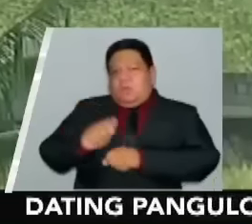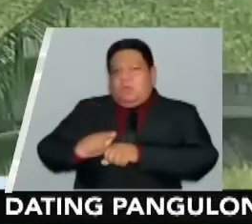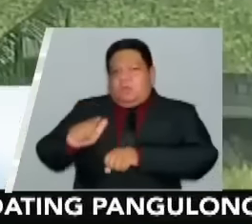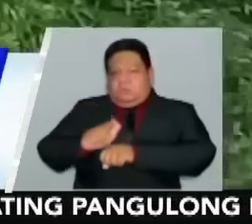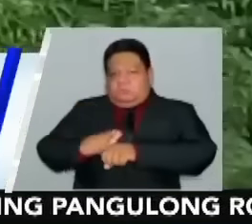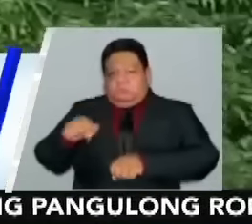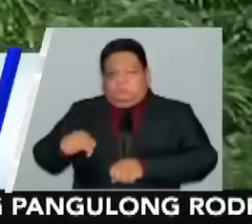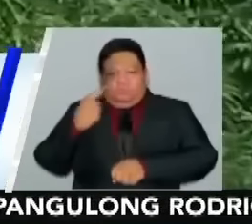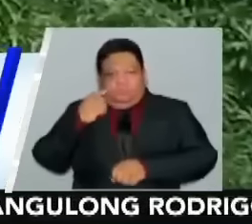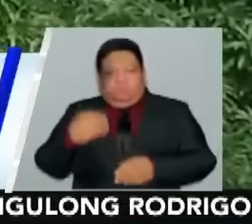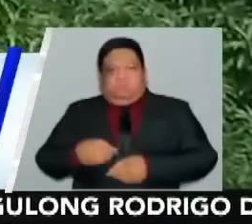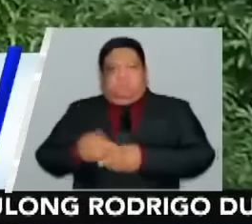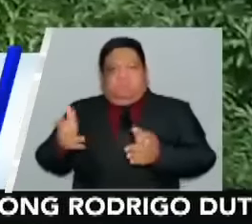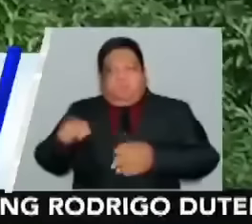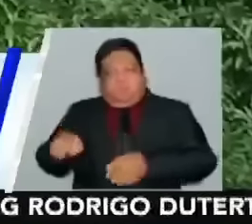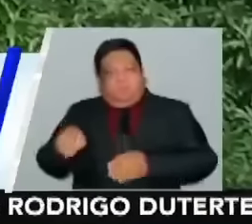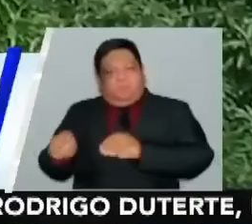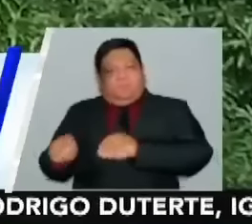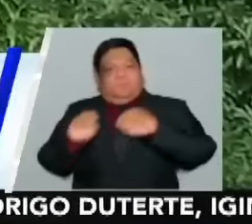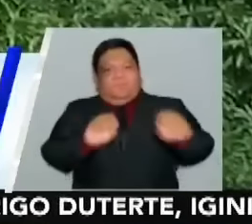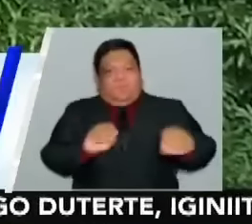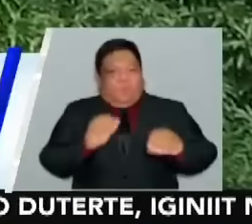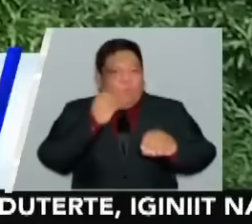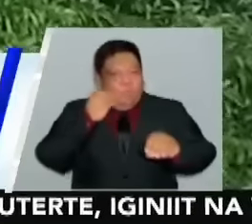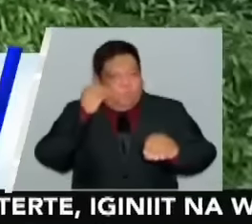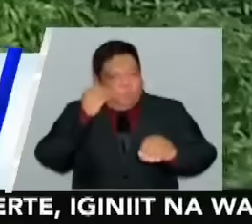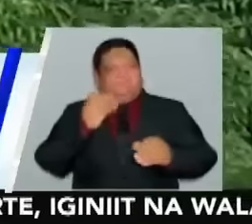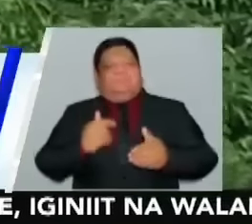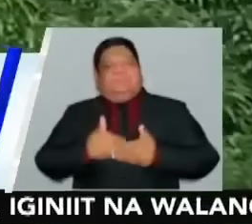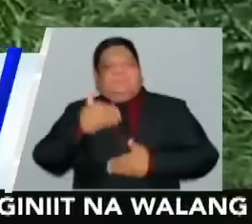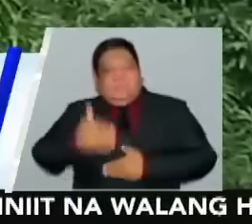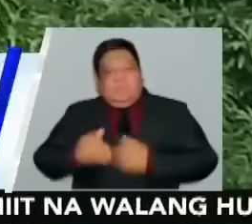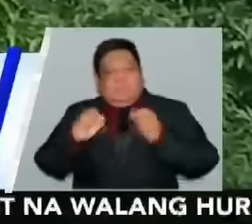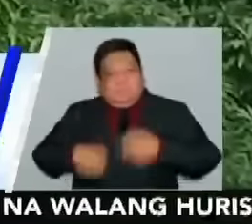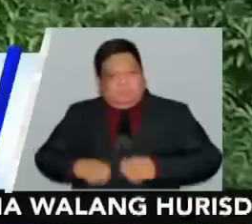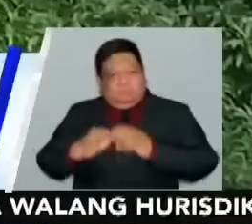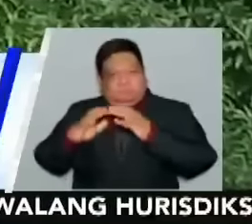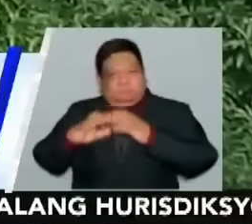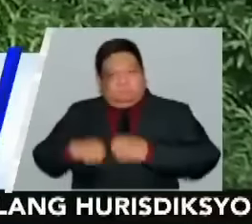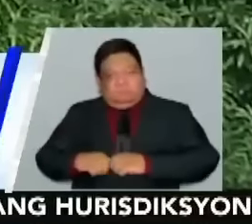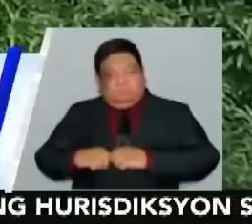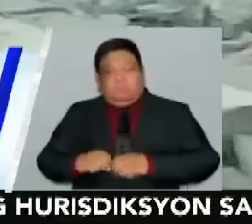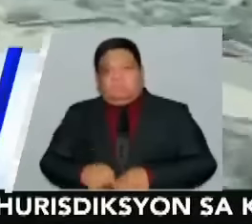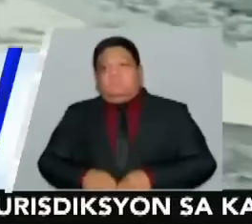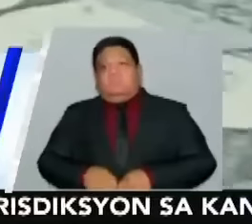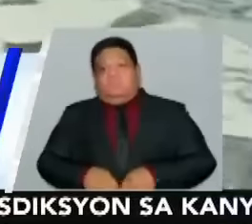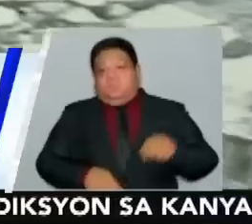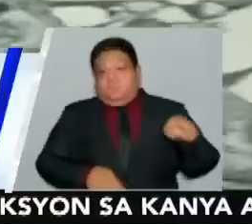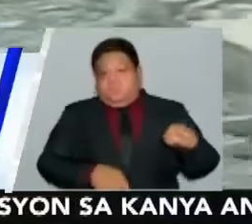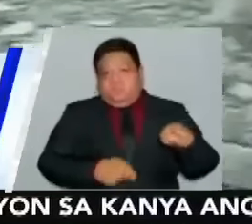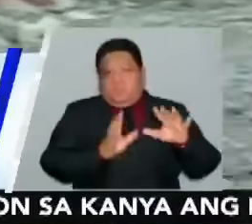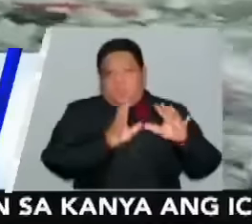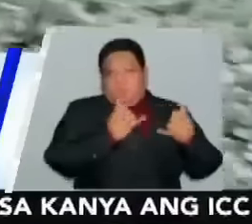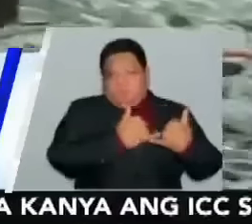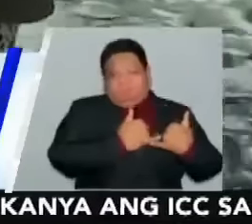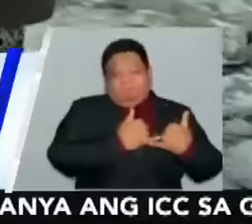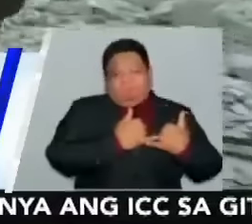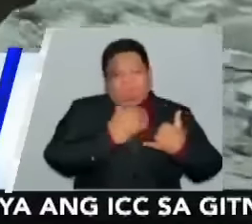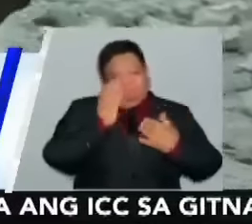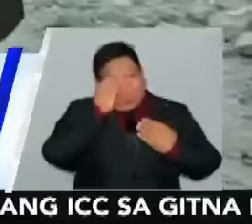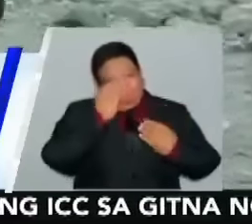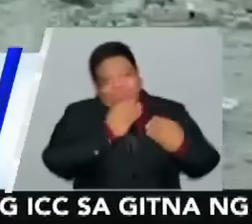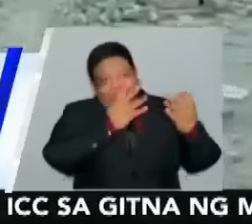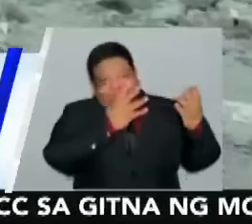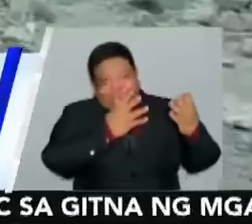residente. Ipapaabot daw ng legal counsel ng Clark Hills sa management ang suwestyon ng LGU at sumang-ayon din na wala